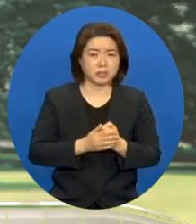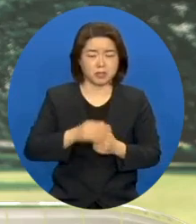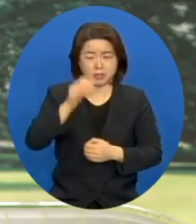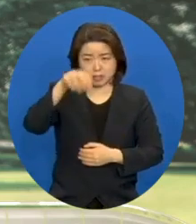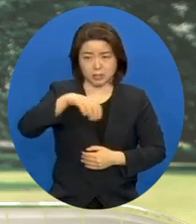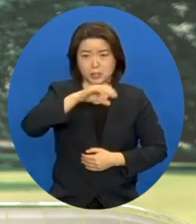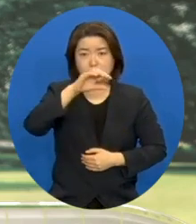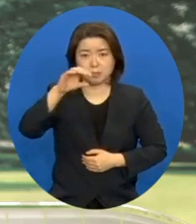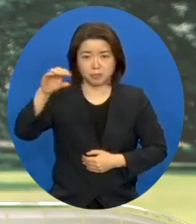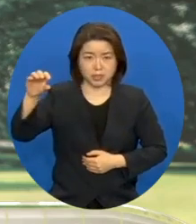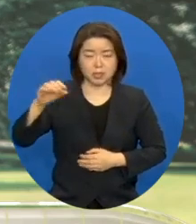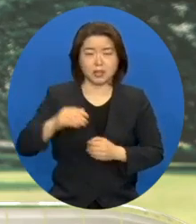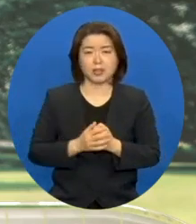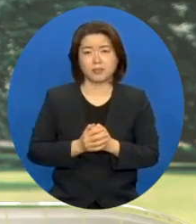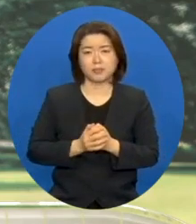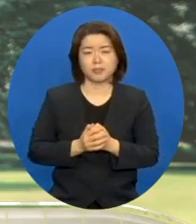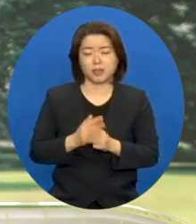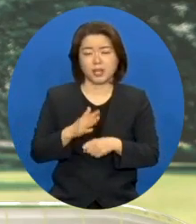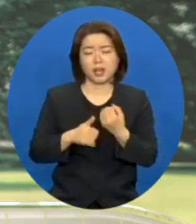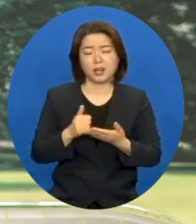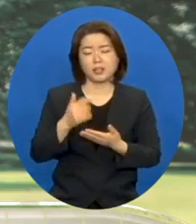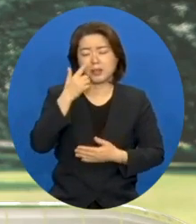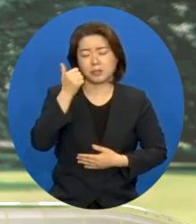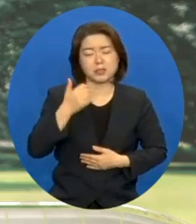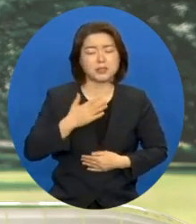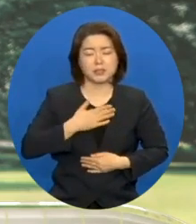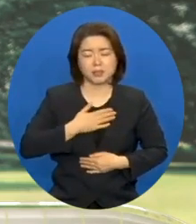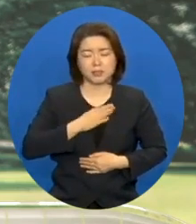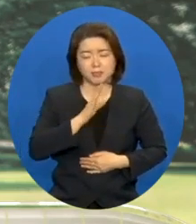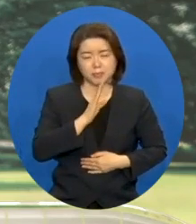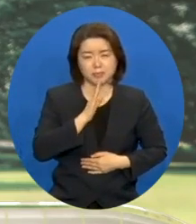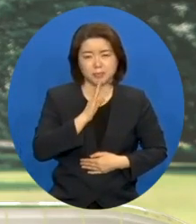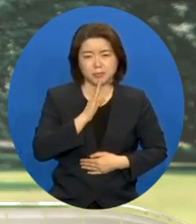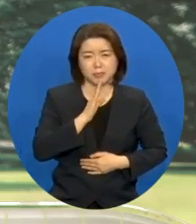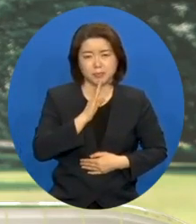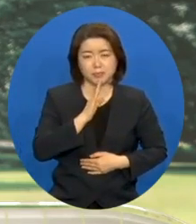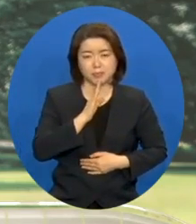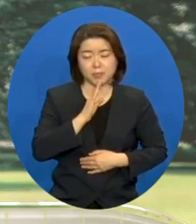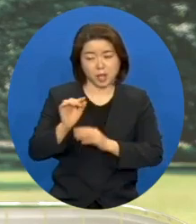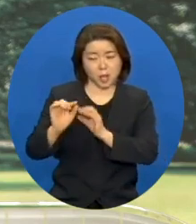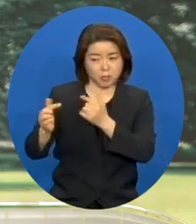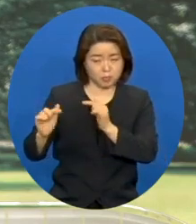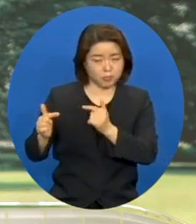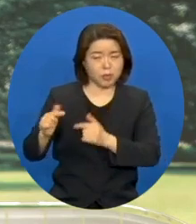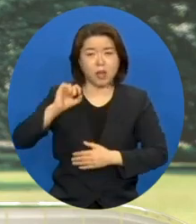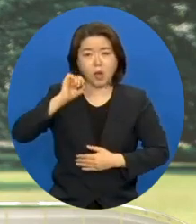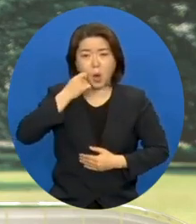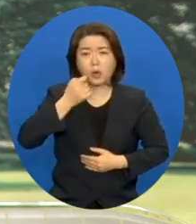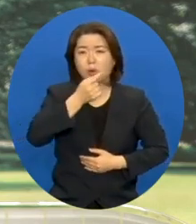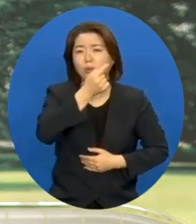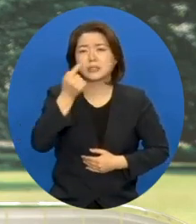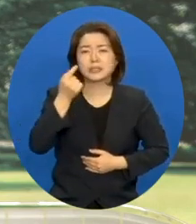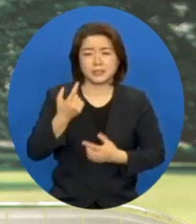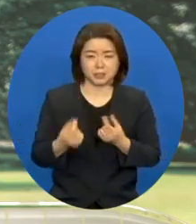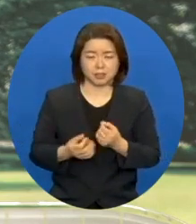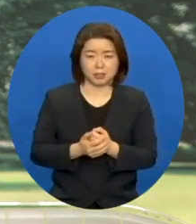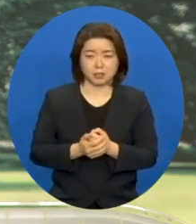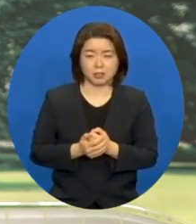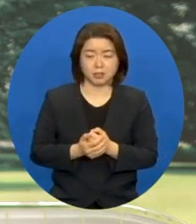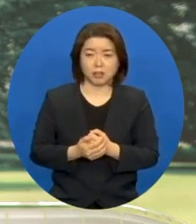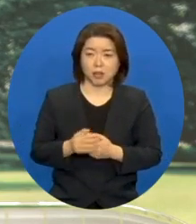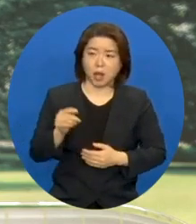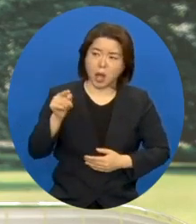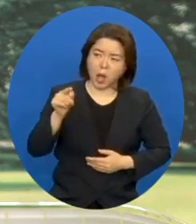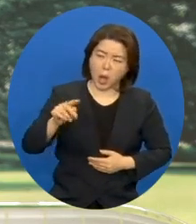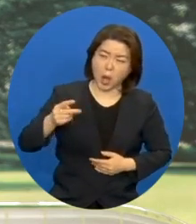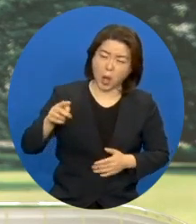십자가가 하나님이 내 아버지시구나. 부인할 수 없는 증거예요. 그래도 안 믿어지시는